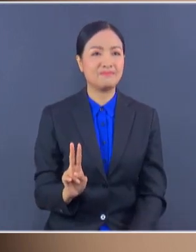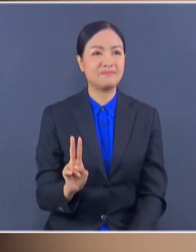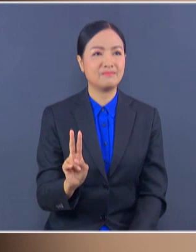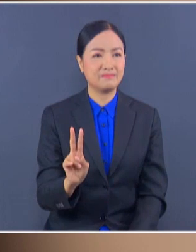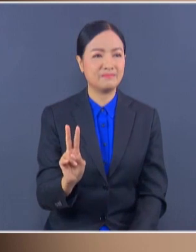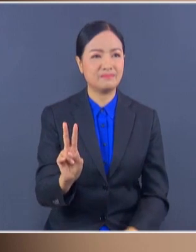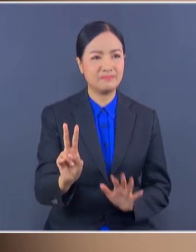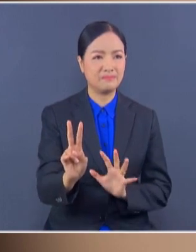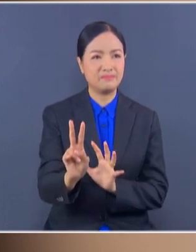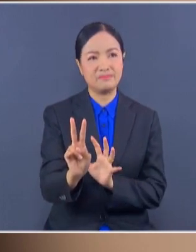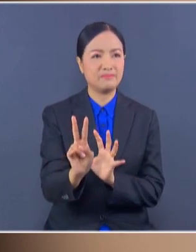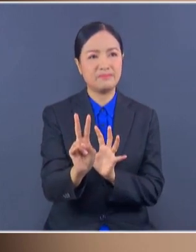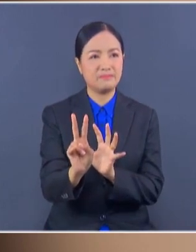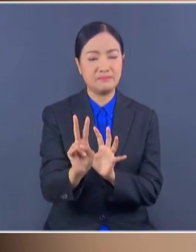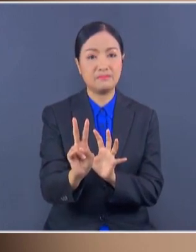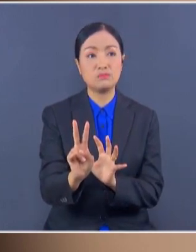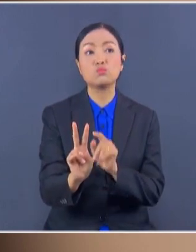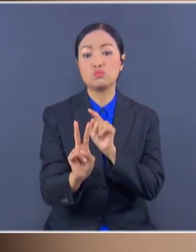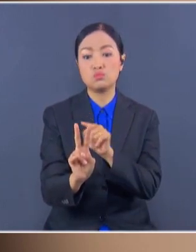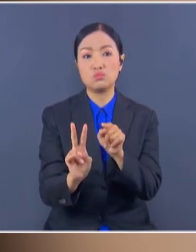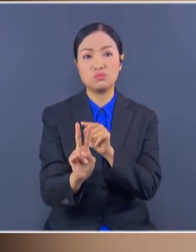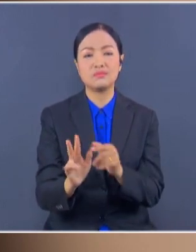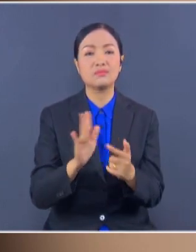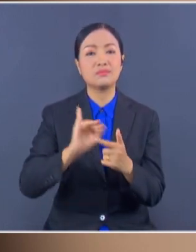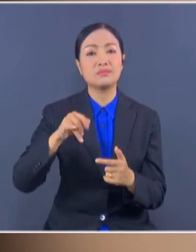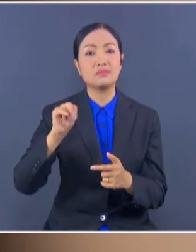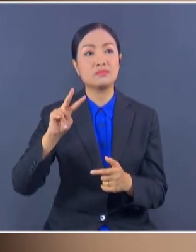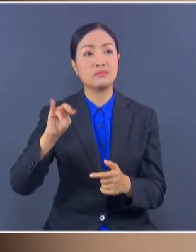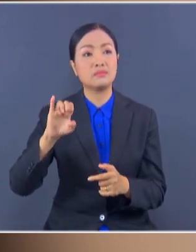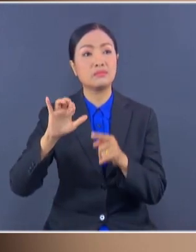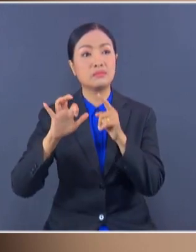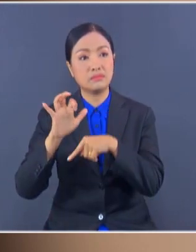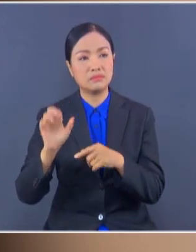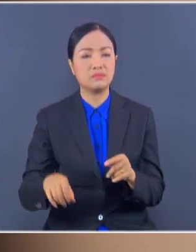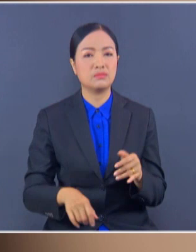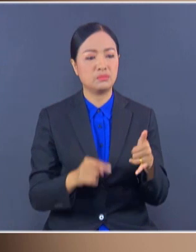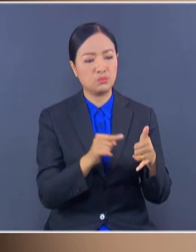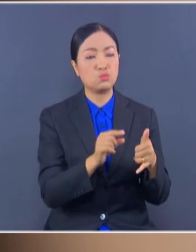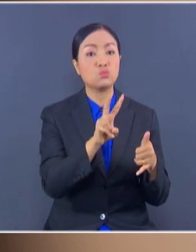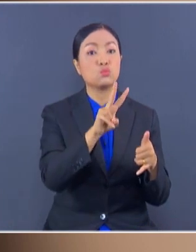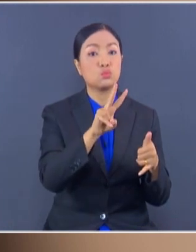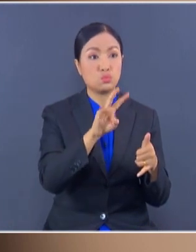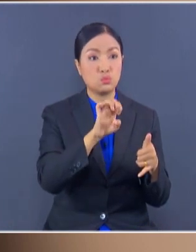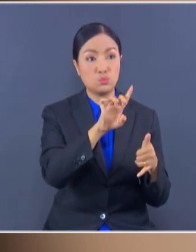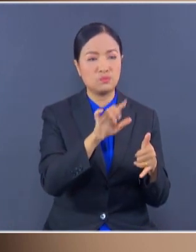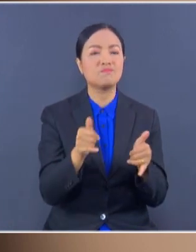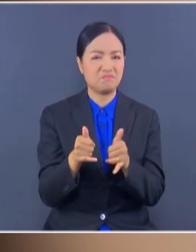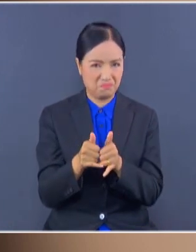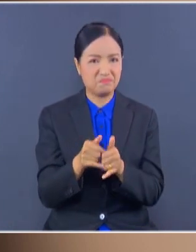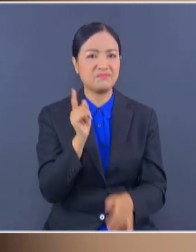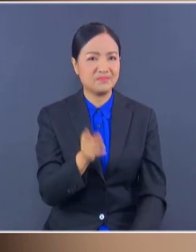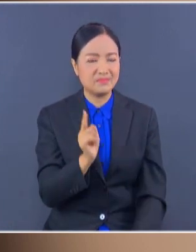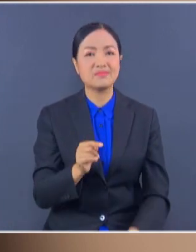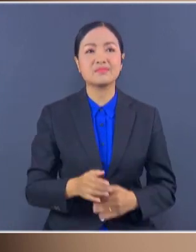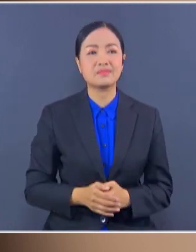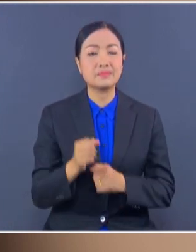อยู่ใกล้ๆนะคะซึ่งเป็นการตอกย้ำว่าทั้งเจนนี่แบล็คพิงค์และหนุ่ม V.BTS นั้นได้คบหากันจริงค่ะหลังจากที่เมื่อปีที่ผ่านม